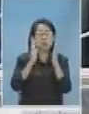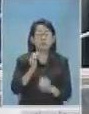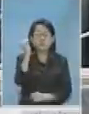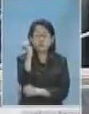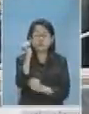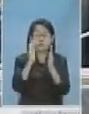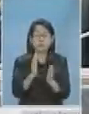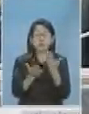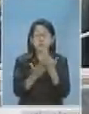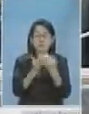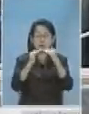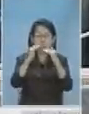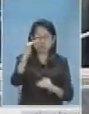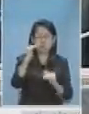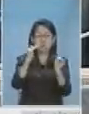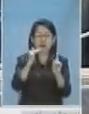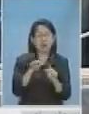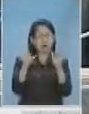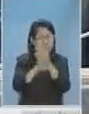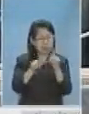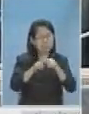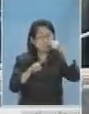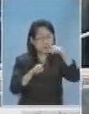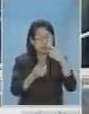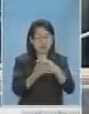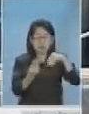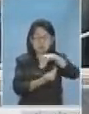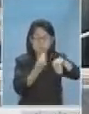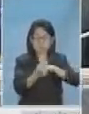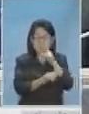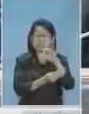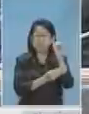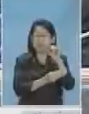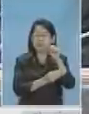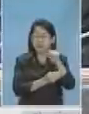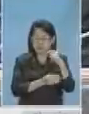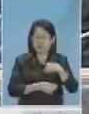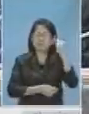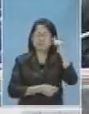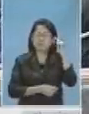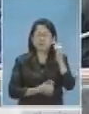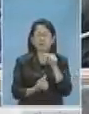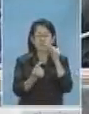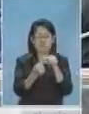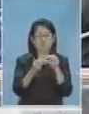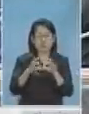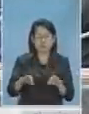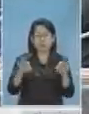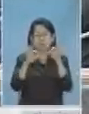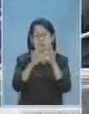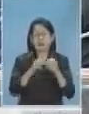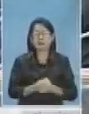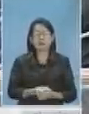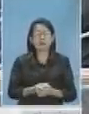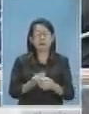การตอกย้ำถึงความเหลื่อมล้ำในทางเศรษฐกิจของประเทศนะครับตรงนั้นผมคิดว่าเป็นเรื่องที่สำคัญมากและ